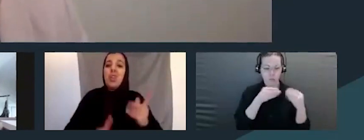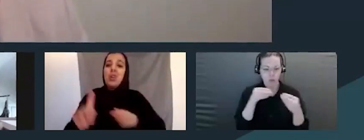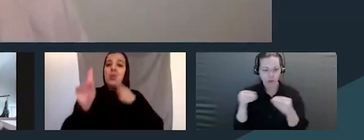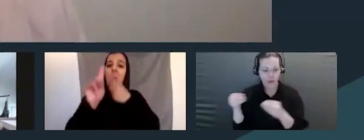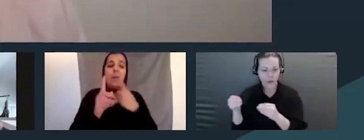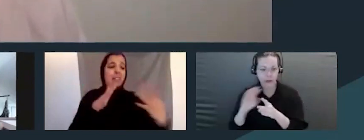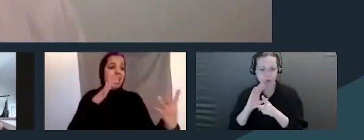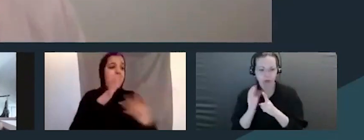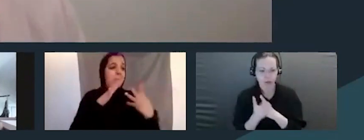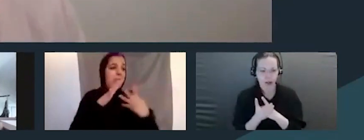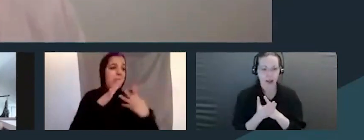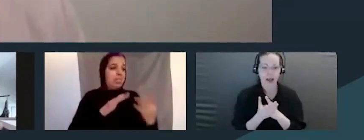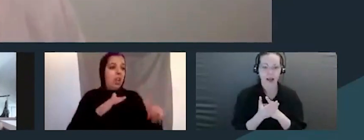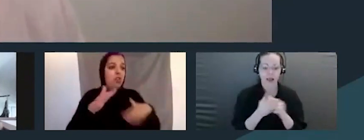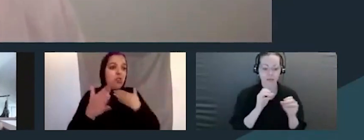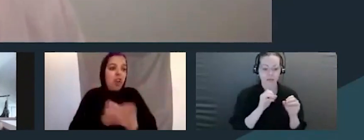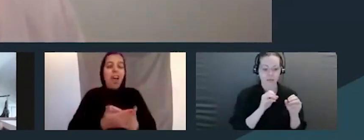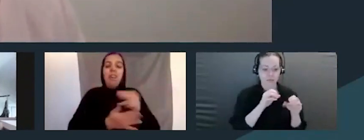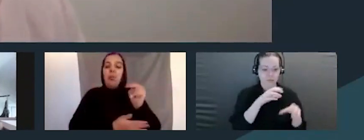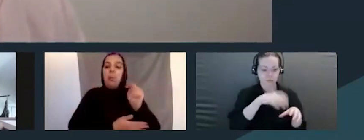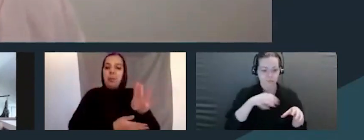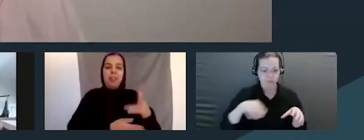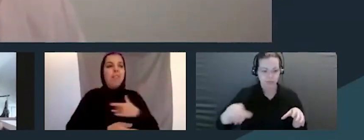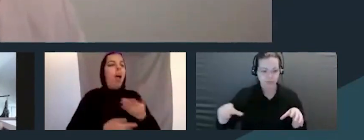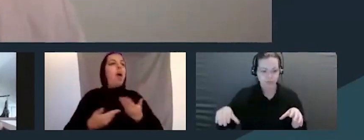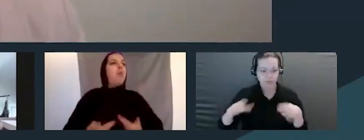aussi pour assurer une certaine communication